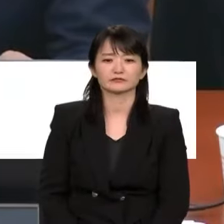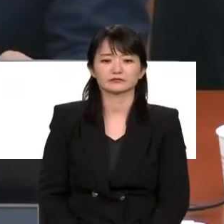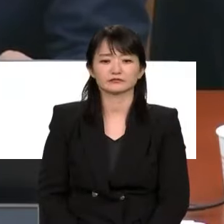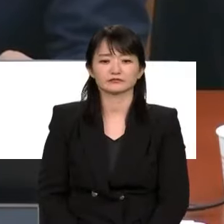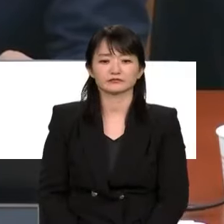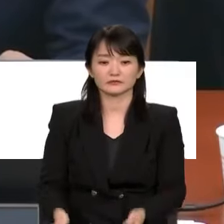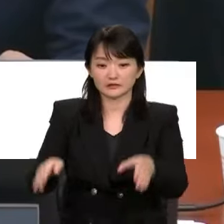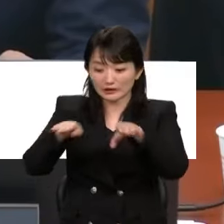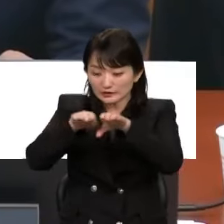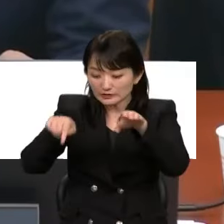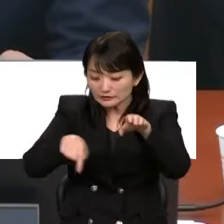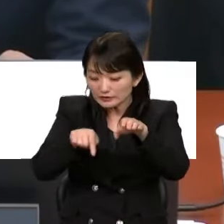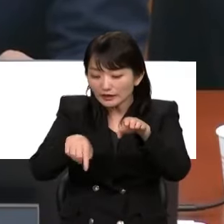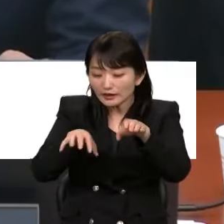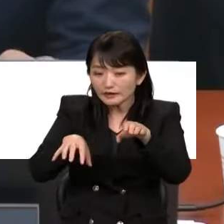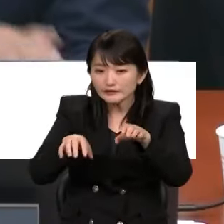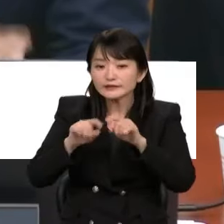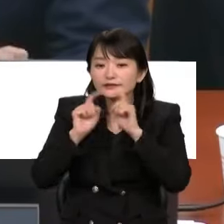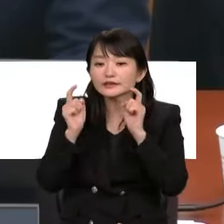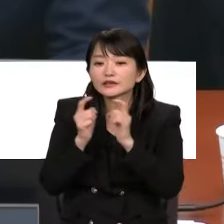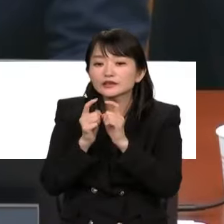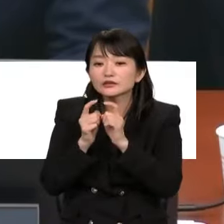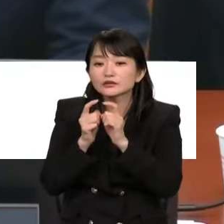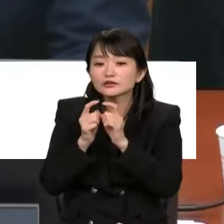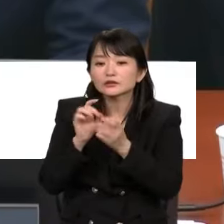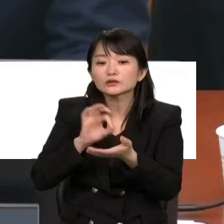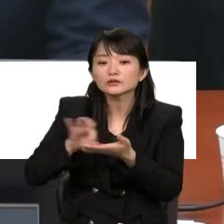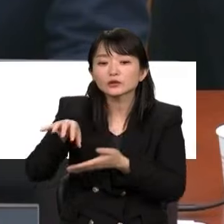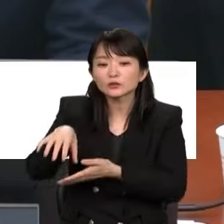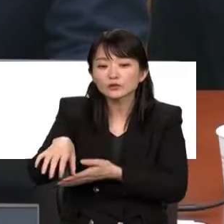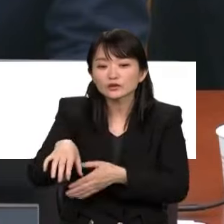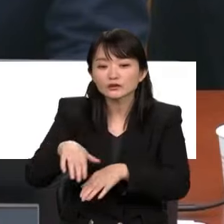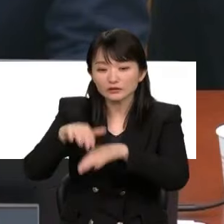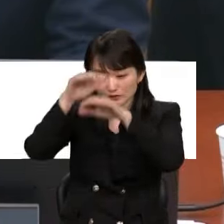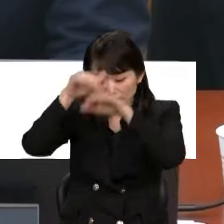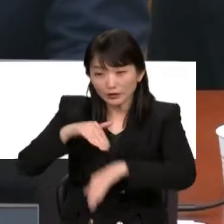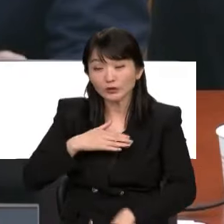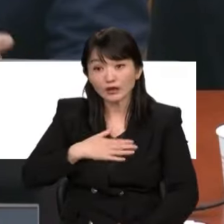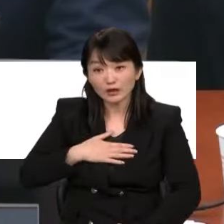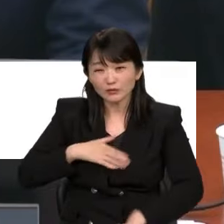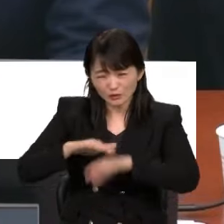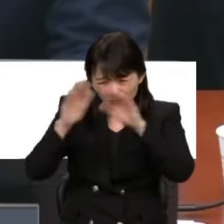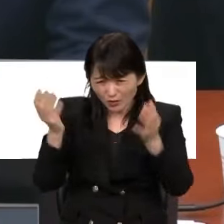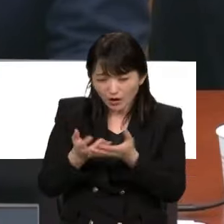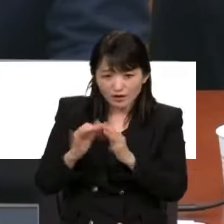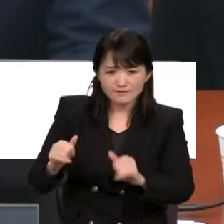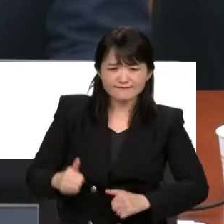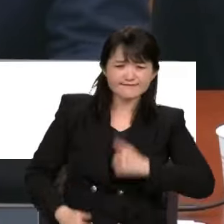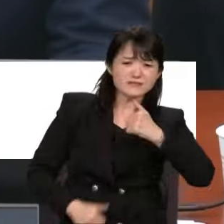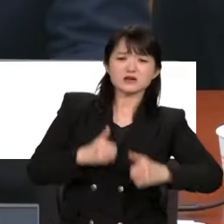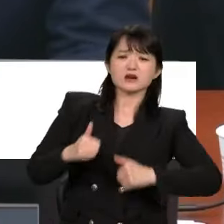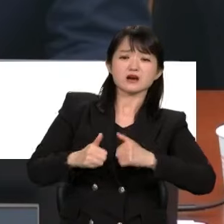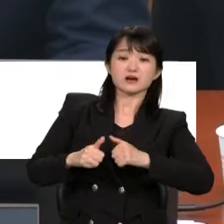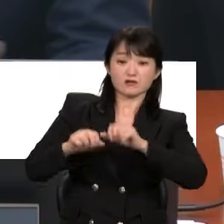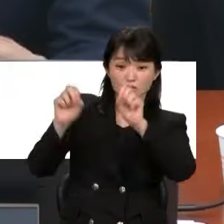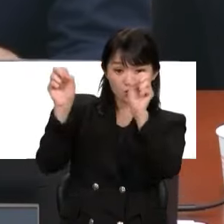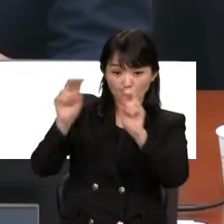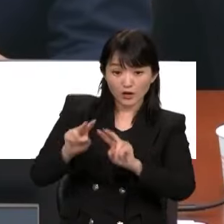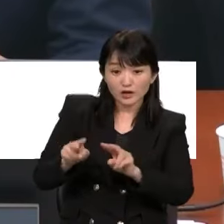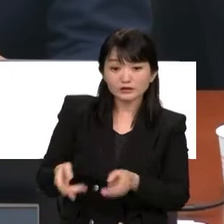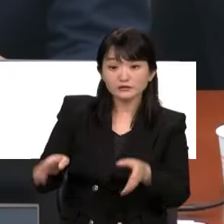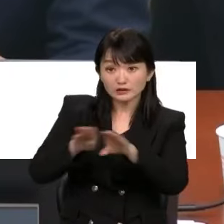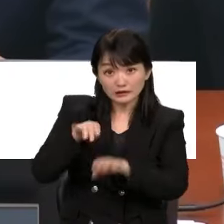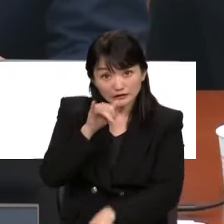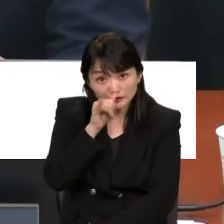사적인 공간에 온 그 내용을 알면 온 국민을 염장지를 호화 시설이